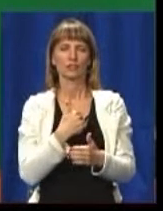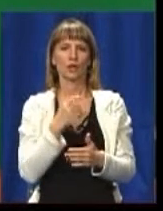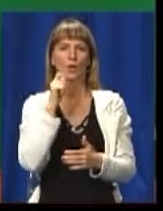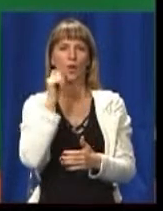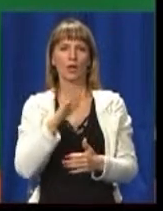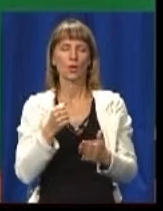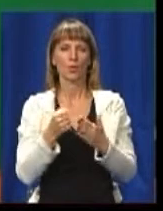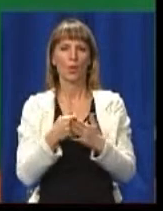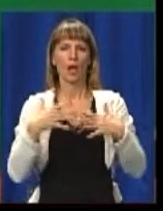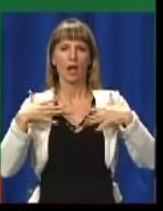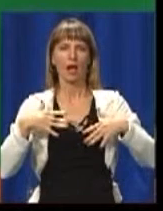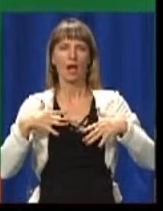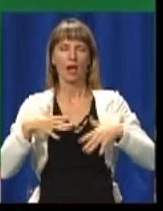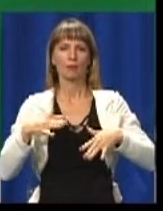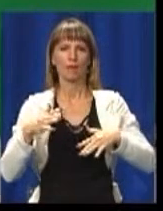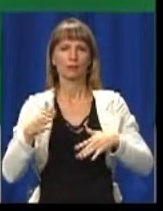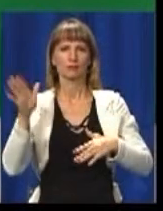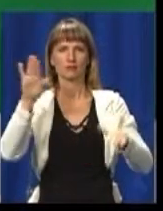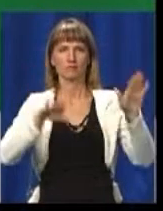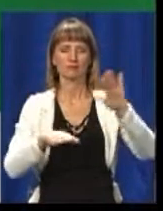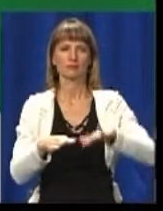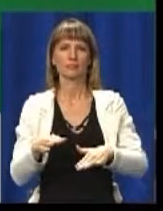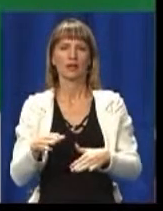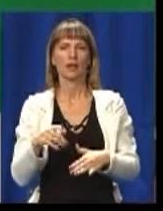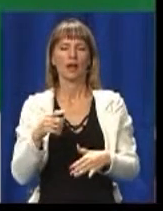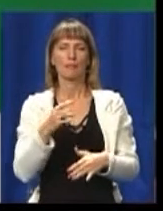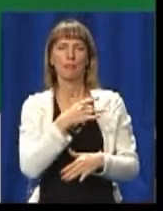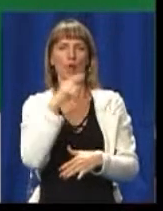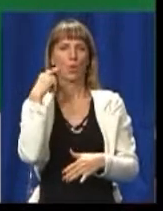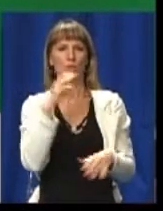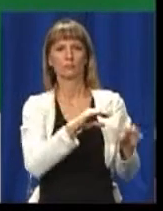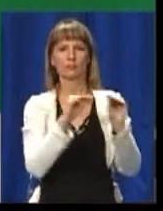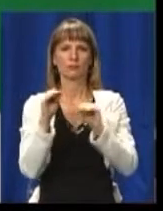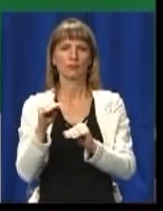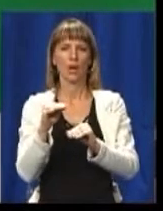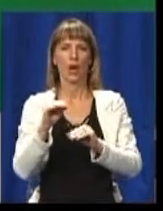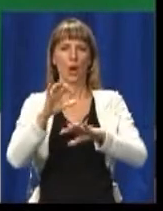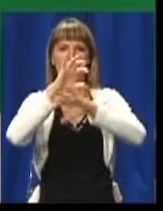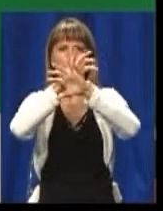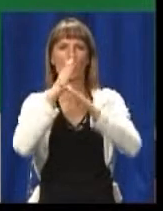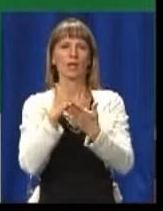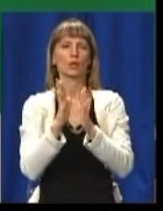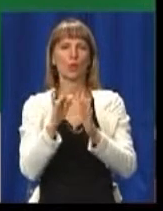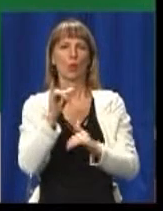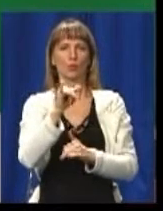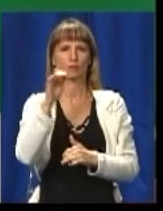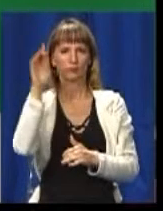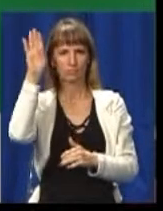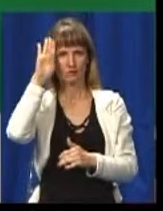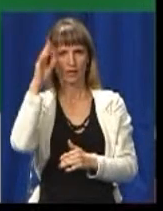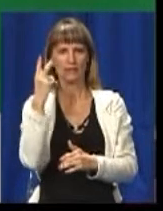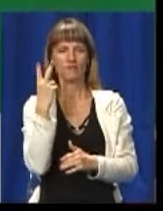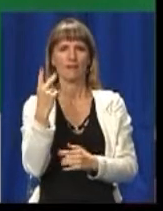Карпат. Розселився на території нашої країни він з Білорусі. Роги є тільки у самців, їх цілих два.